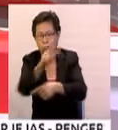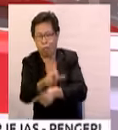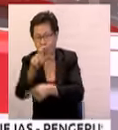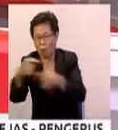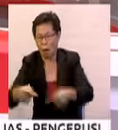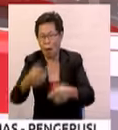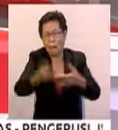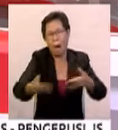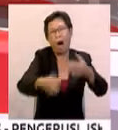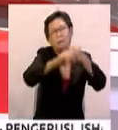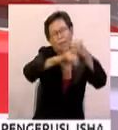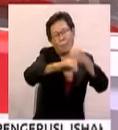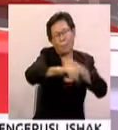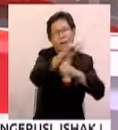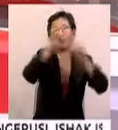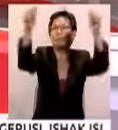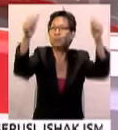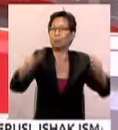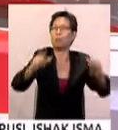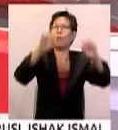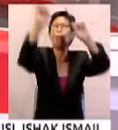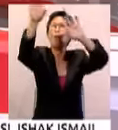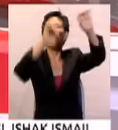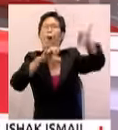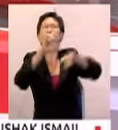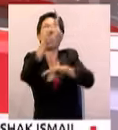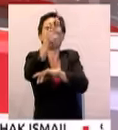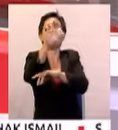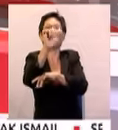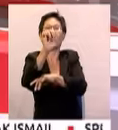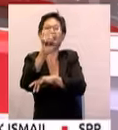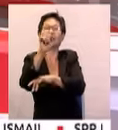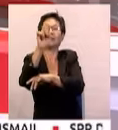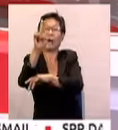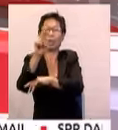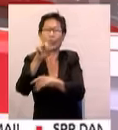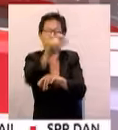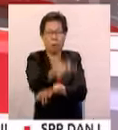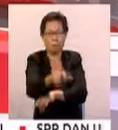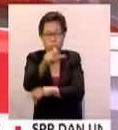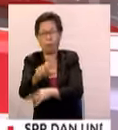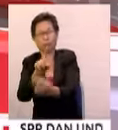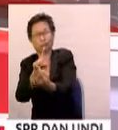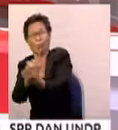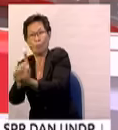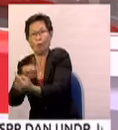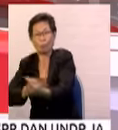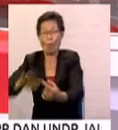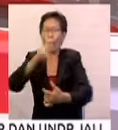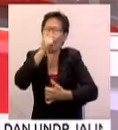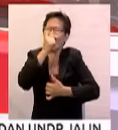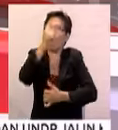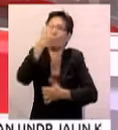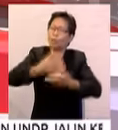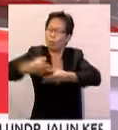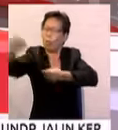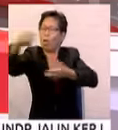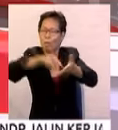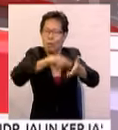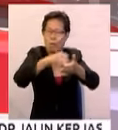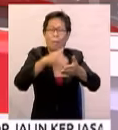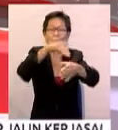dan poster yang menghiasi kawasan Dun Rantau. Ya, kebanyakan penduduk yang ditemui menzahirkan rasa teruja untuk keluar mengundi